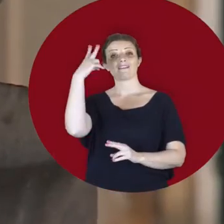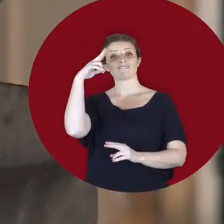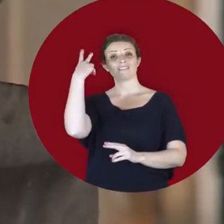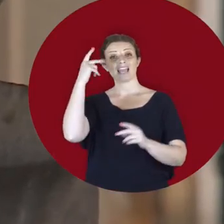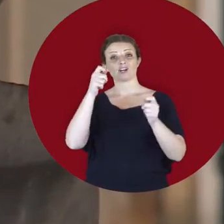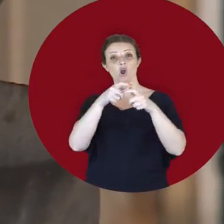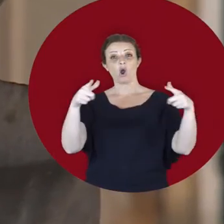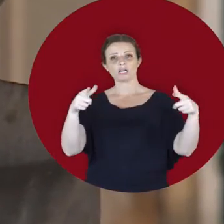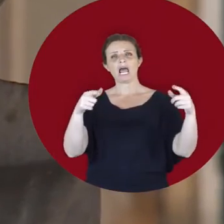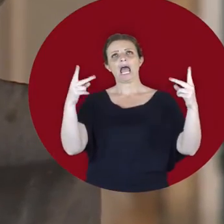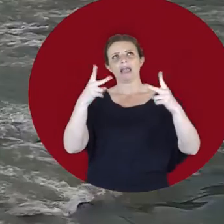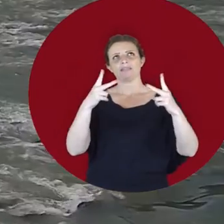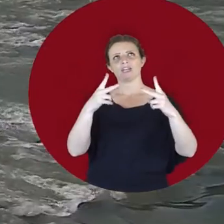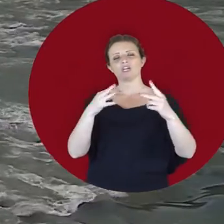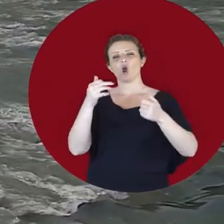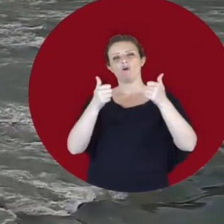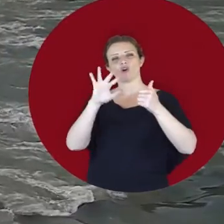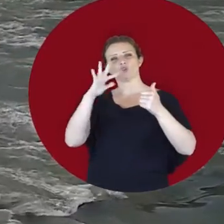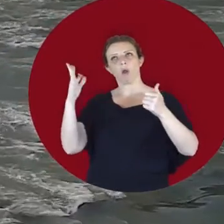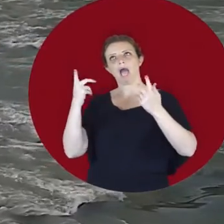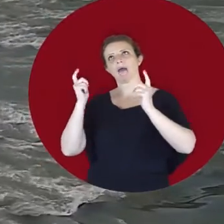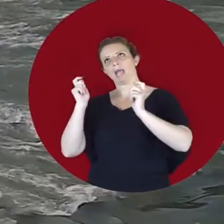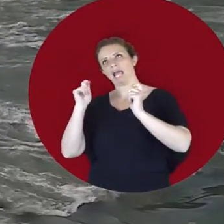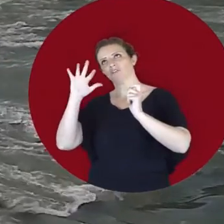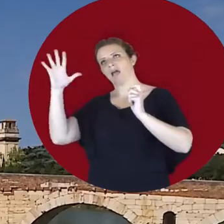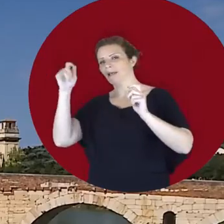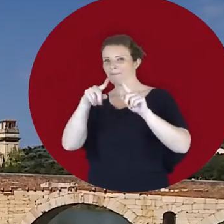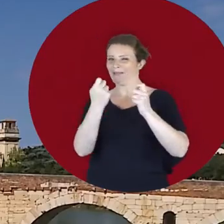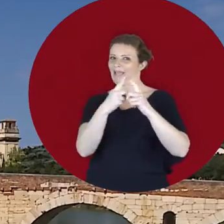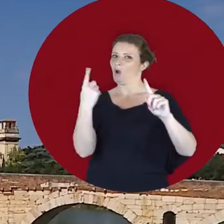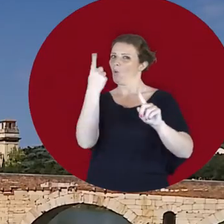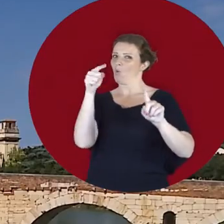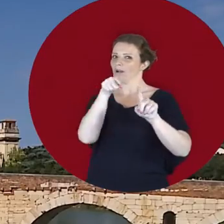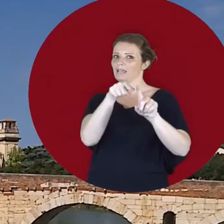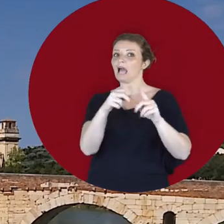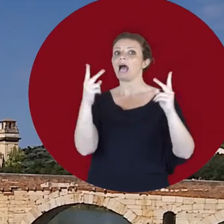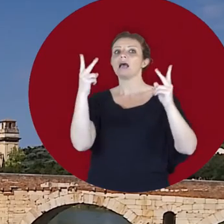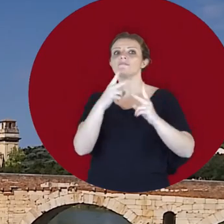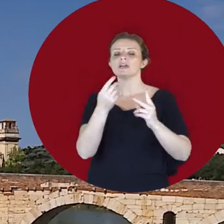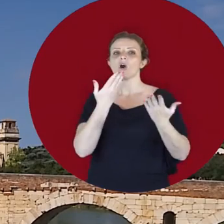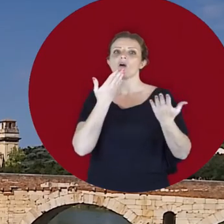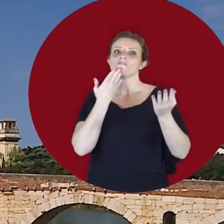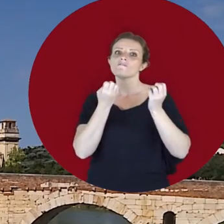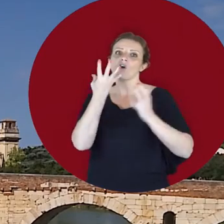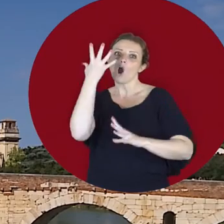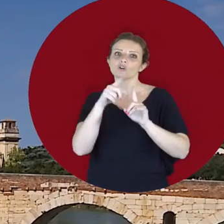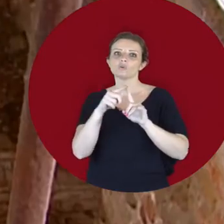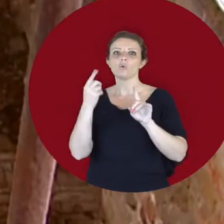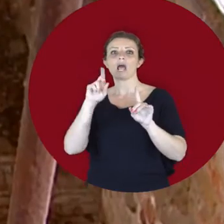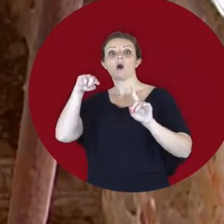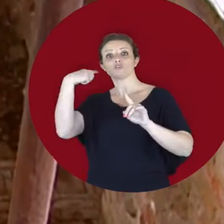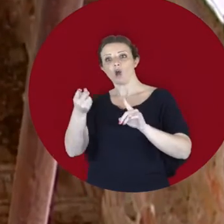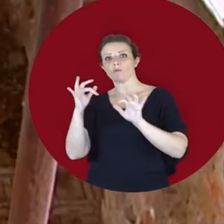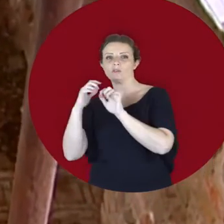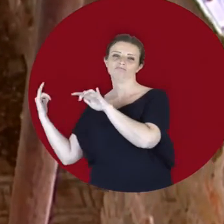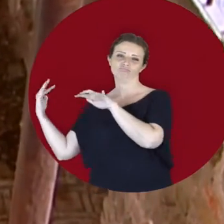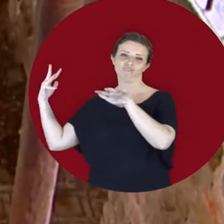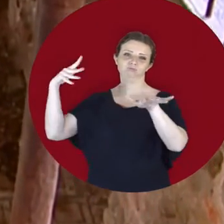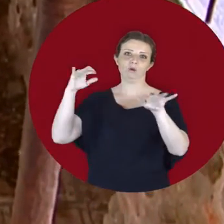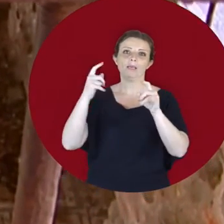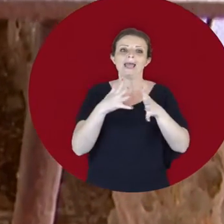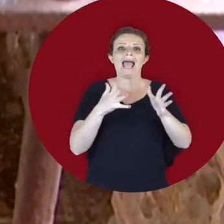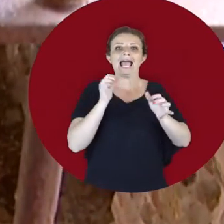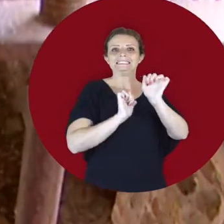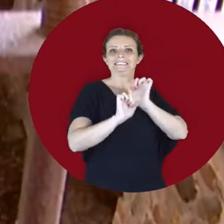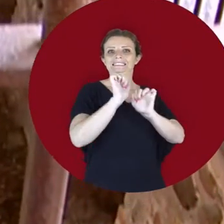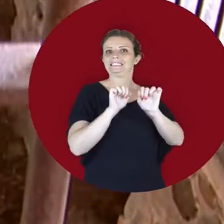Verona, a differenza di Padova e di altri centri veneti, ebbe poi la fortuna non solo di essere risparmiata dalla furia devastatrice dei Longobardi,